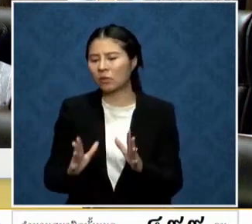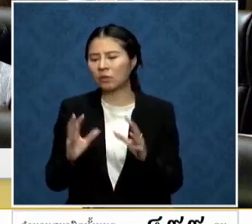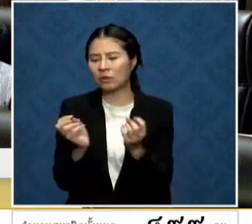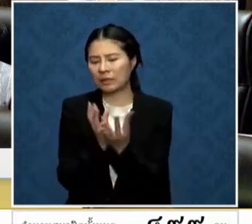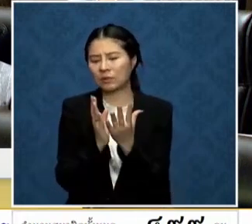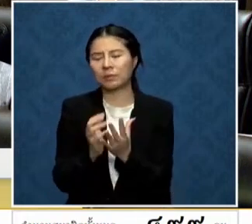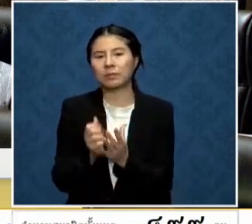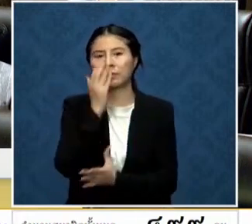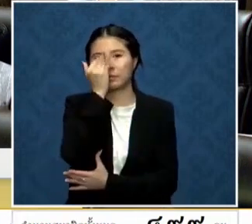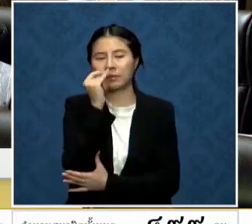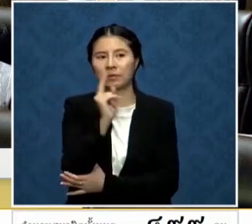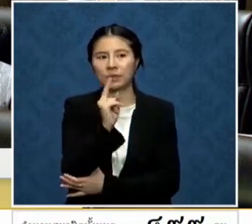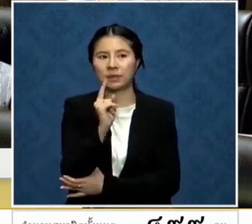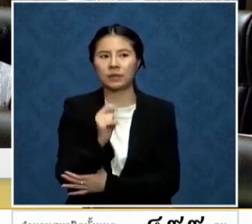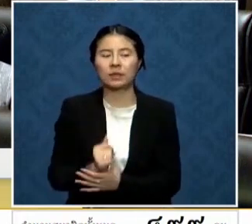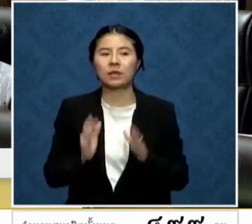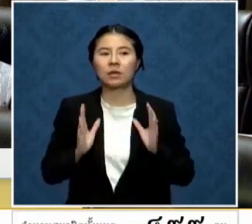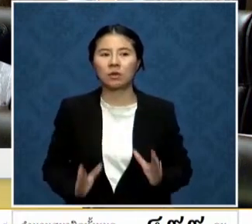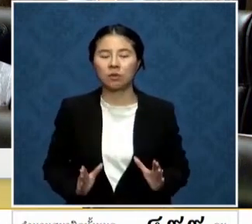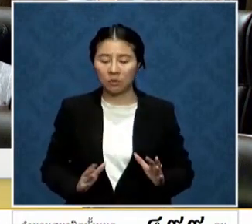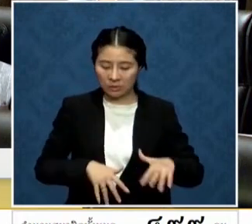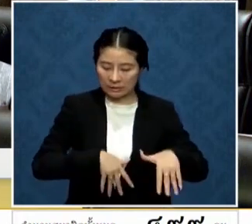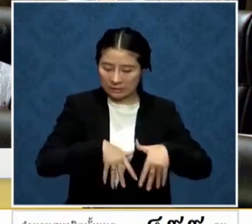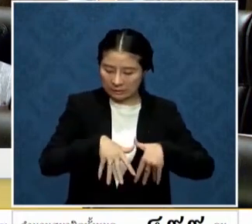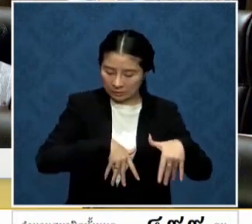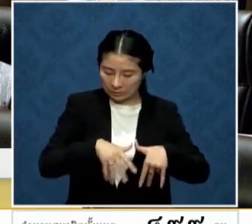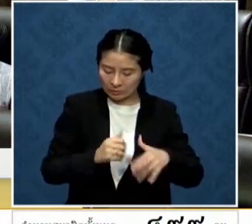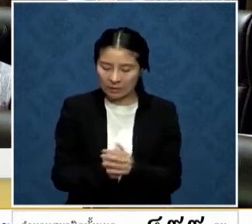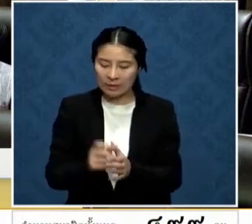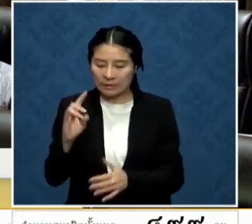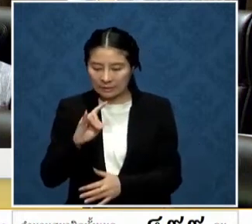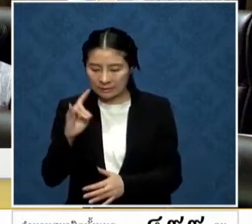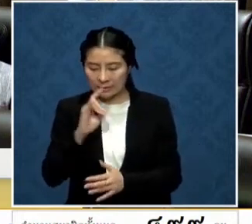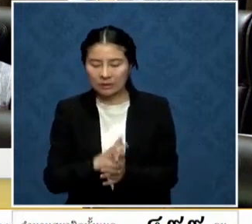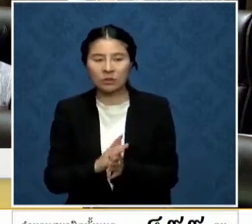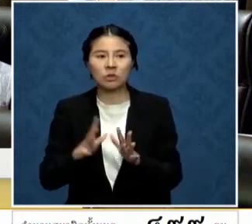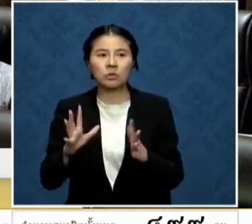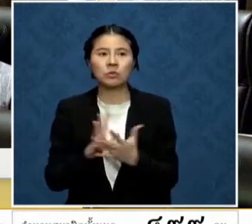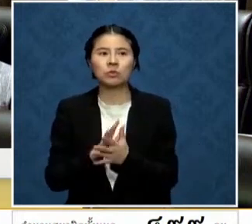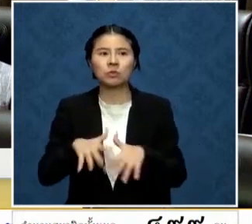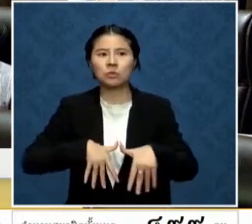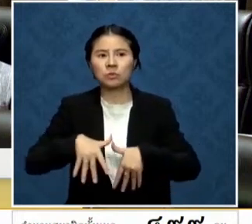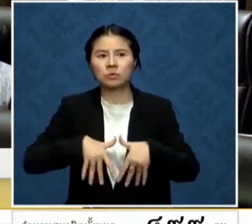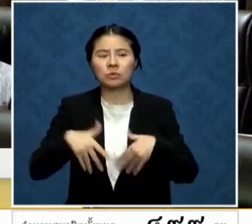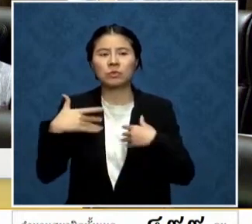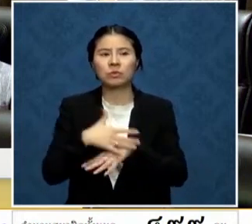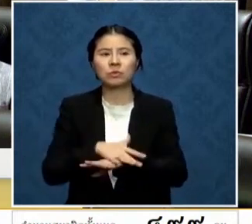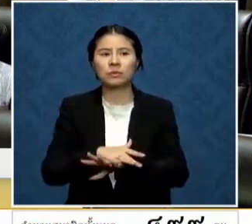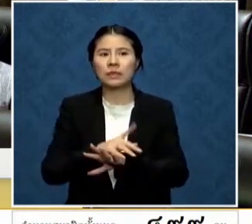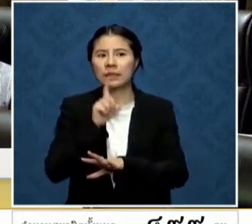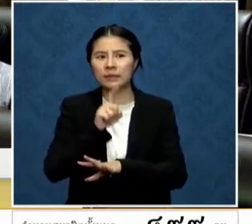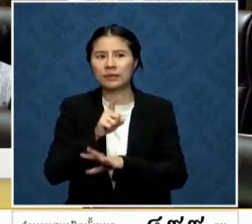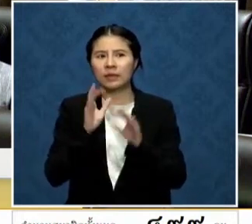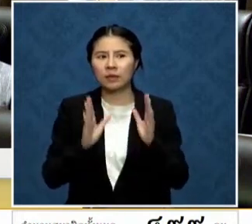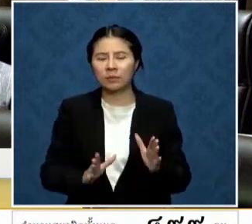ยาวนานเพราะต้องทำให้คนและสัตว์และชุมชนอยู่ร่วมกันได้อย่างสันติคำถามคือเคยถามประชาชน